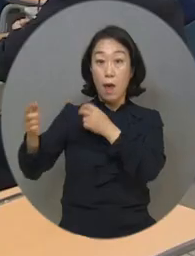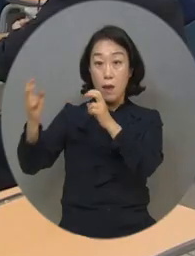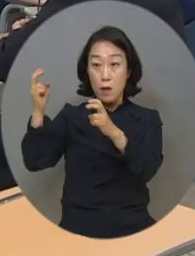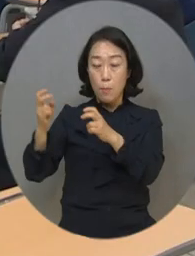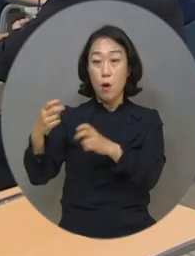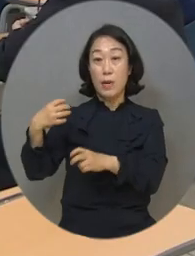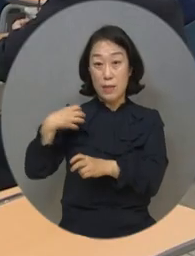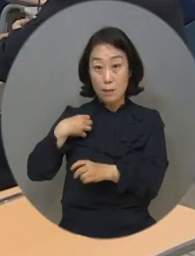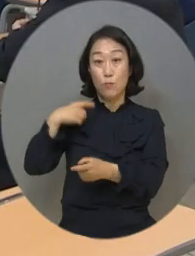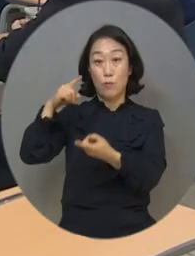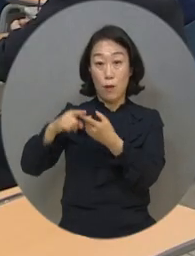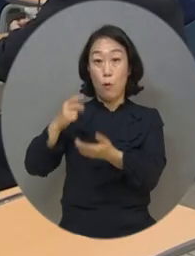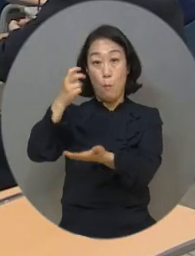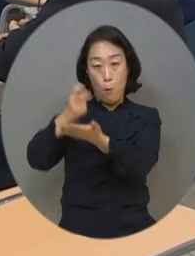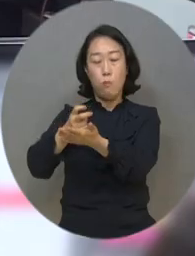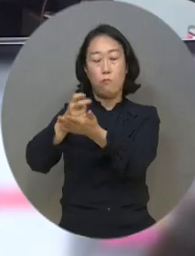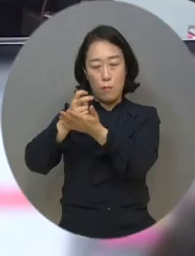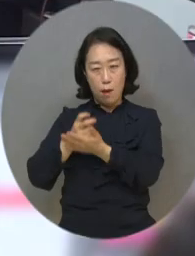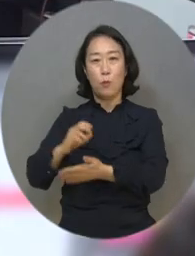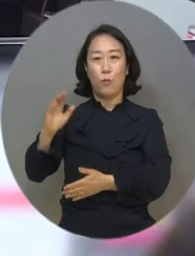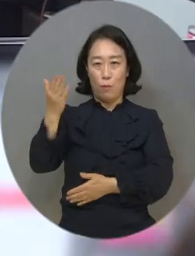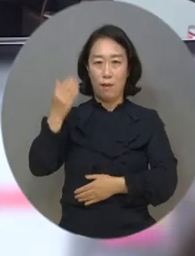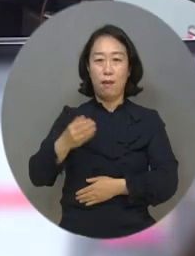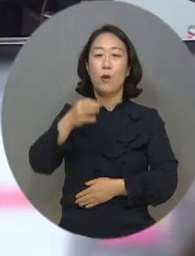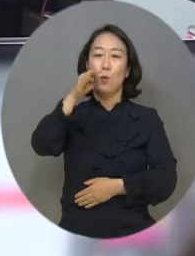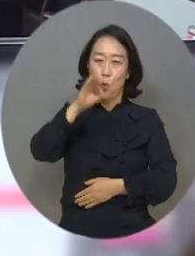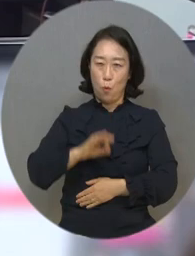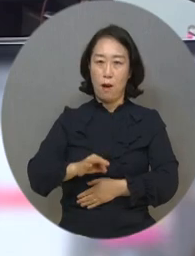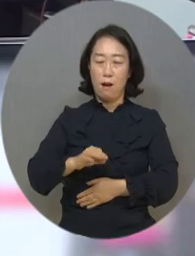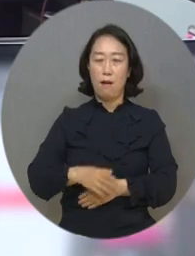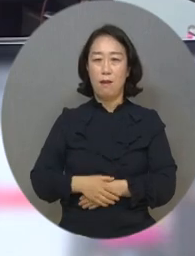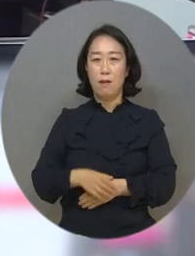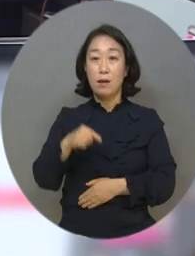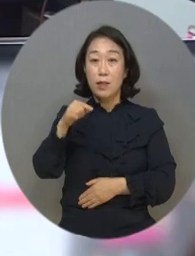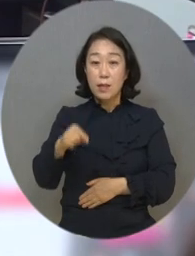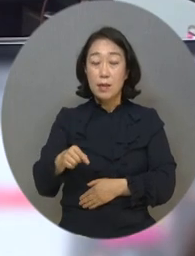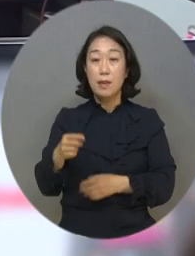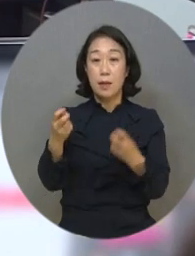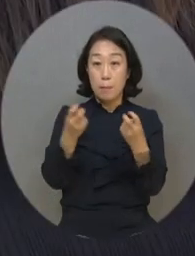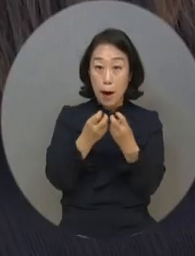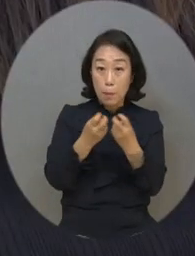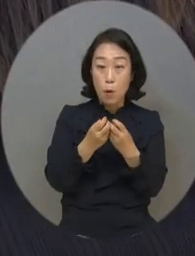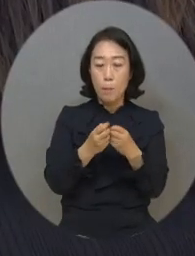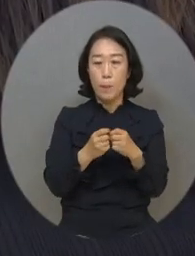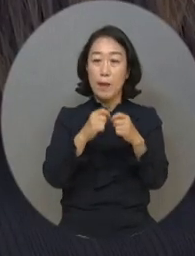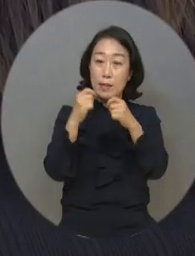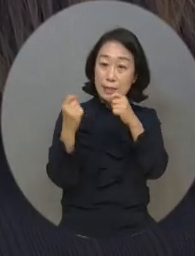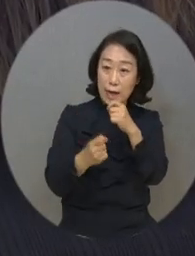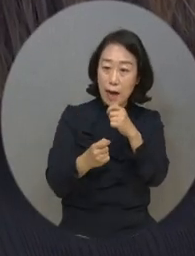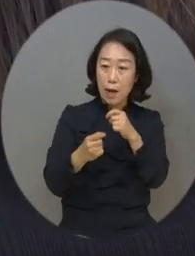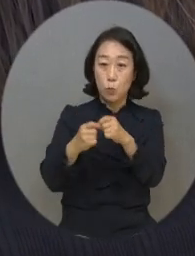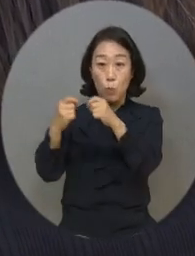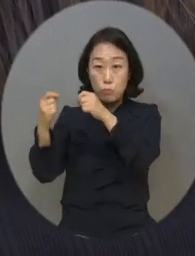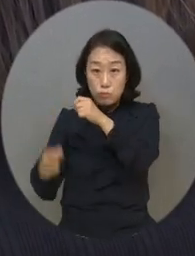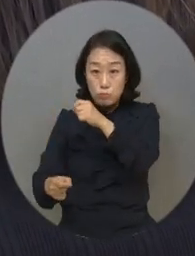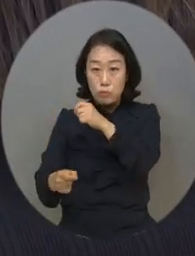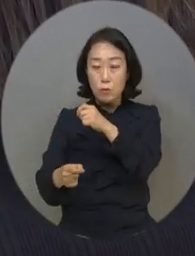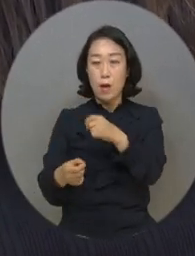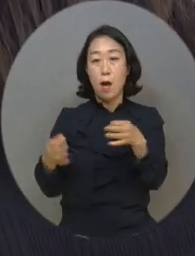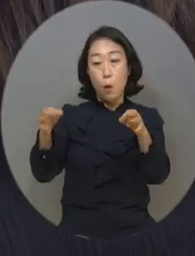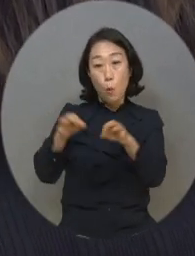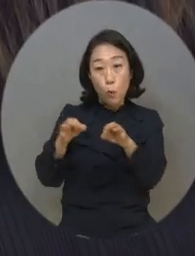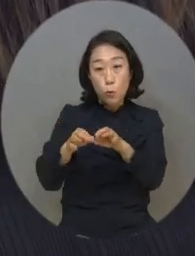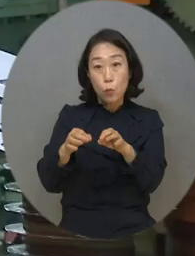의무를 이행하는 효과가 있습니다. 정부는 지주회사 체제 내 자회사끼리 또는 손자회사끼리 공동 출자하는